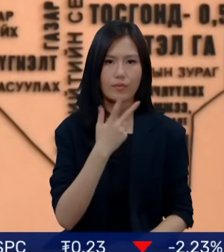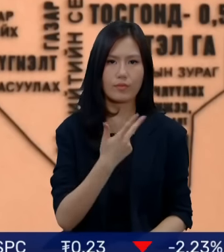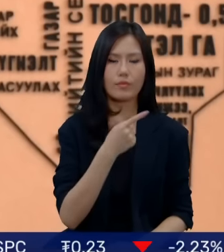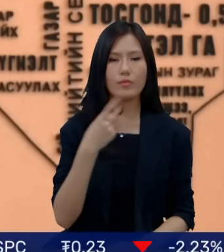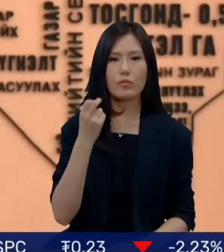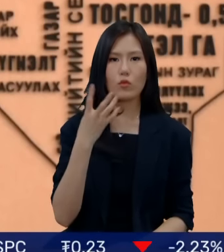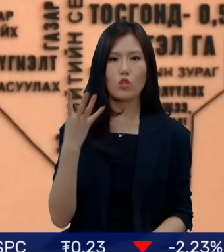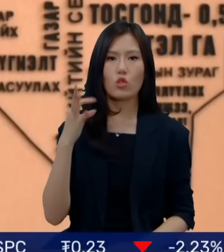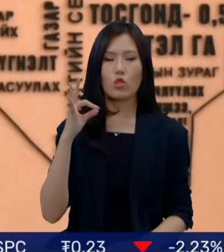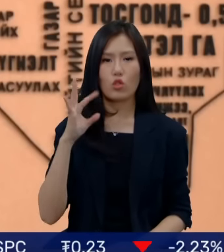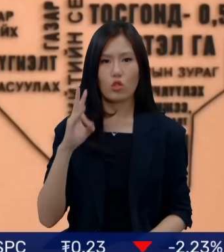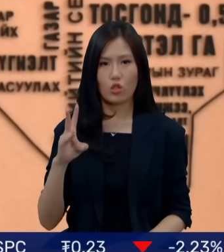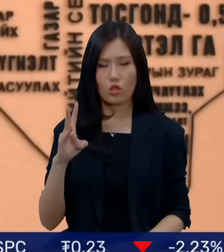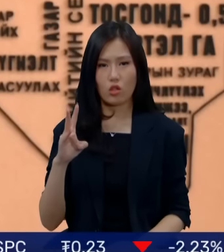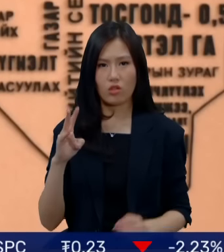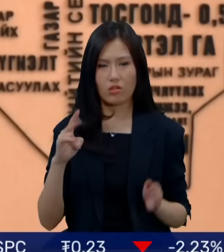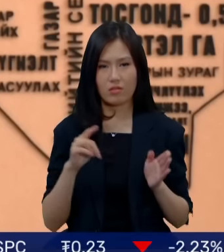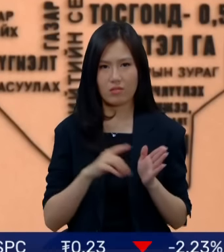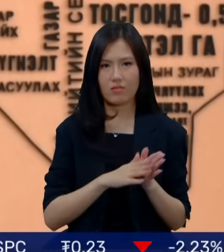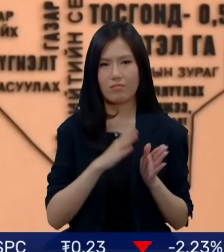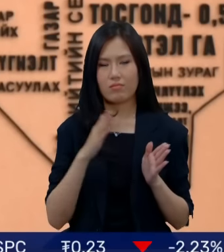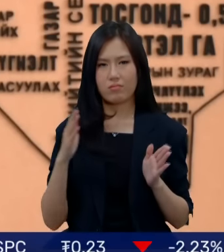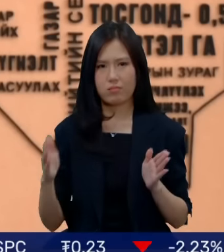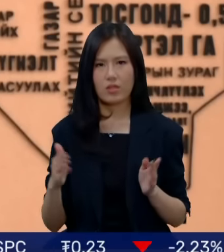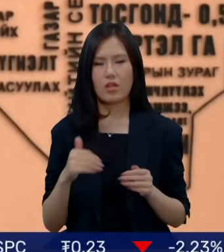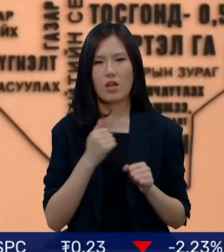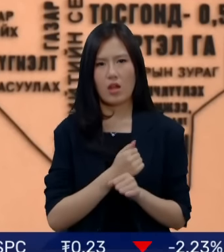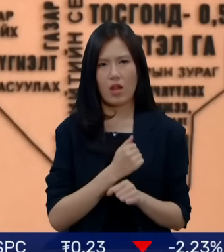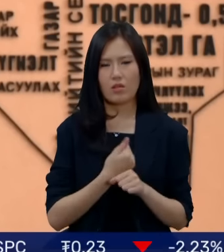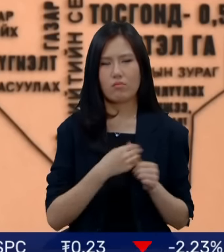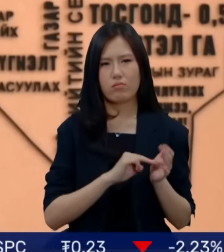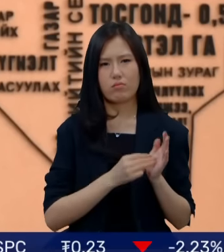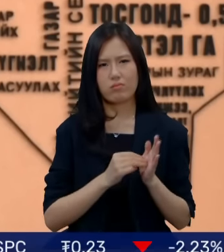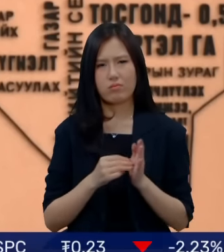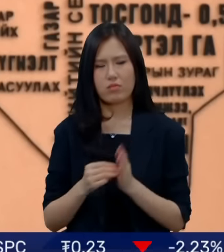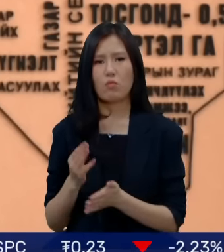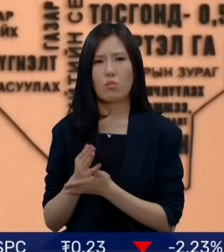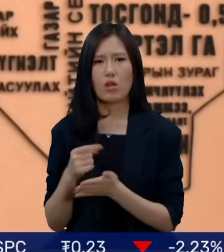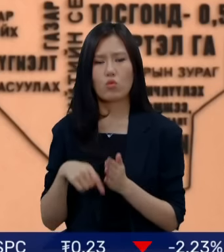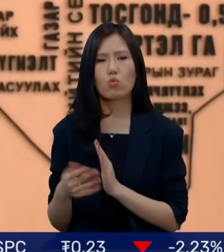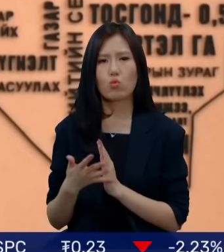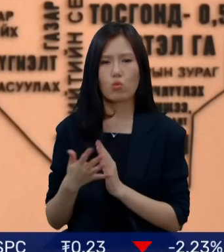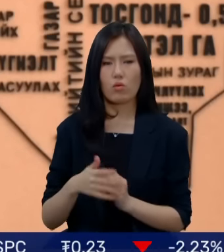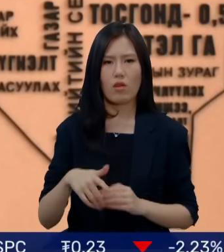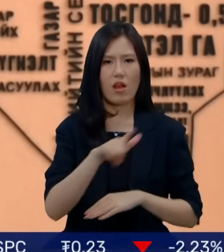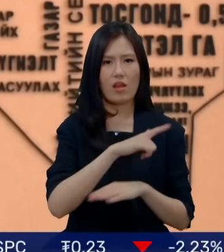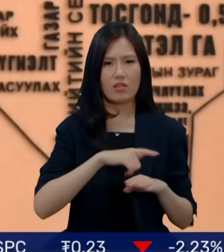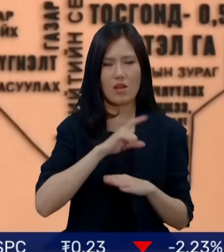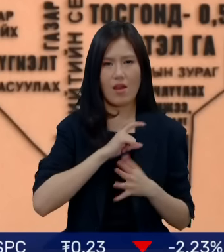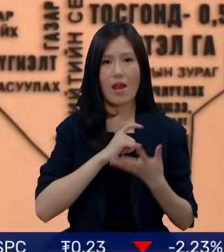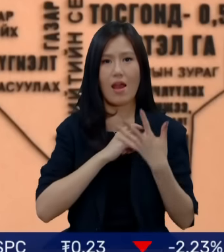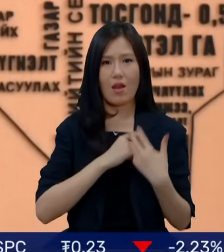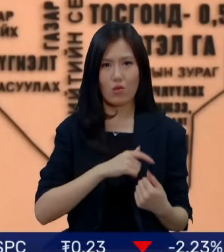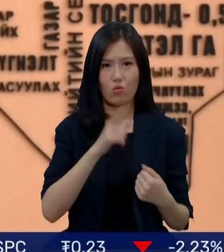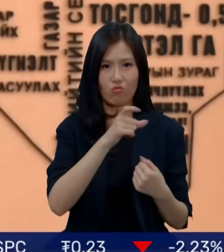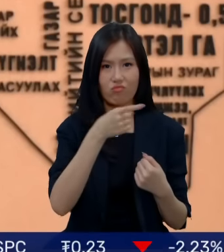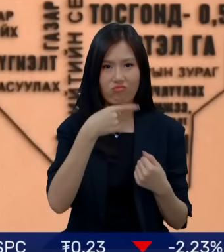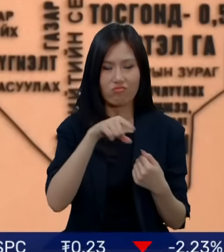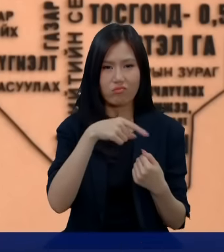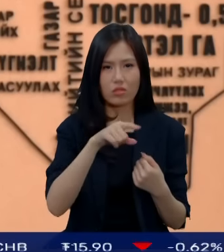2023-24 онд дамжаад энэ ажил хийгдэж байгаа ажил маань өмчлсөн газрын татвар ногдуулалтын системийг одоо яг